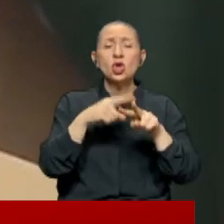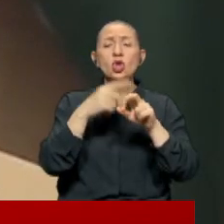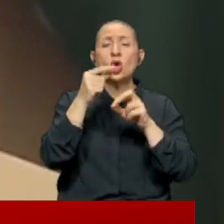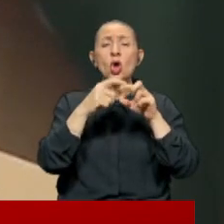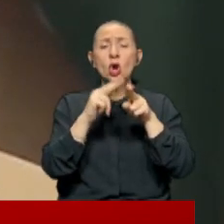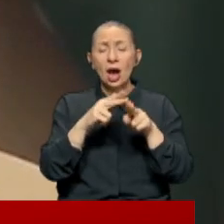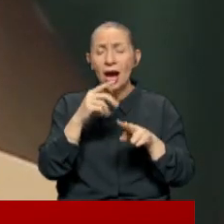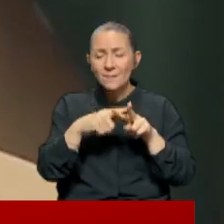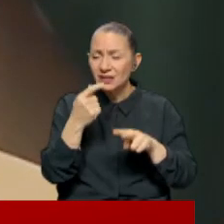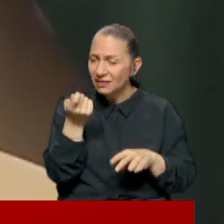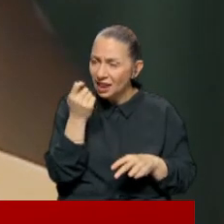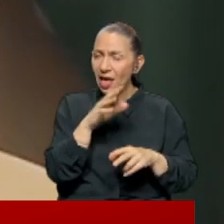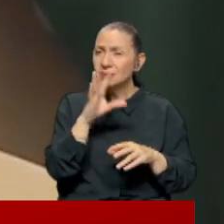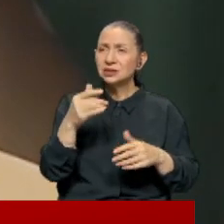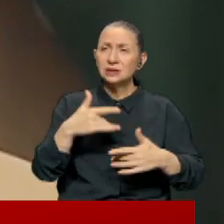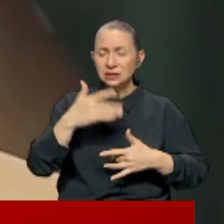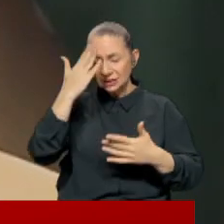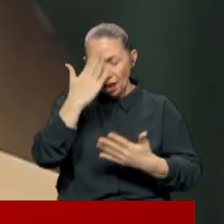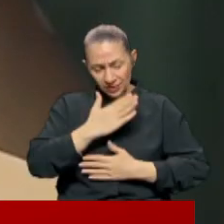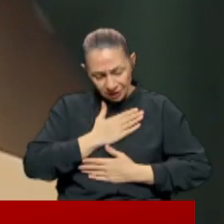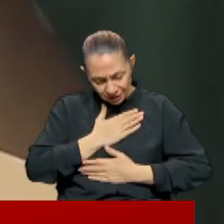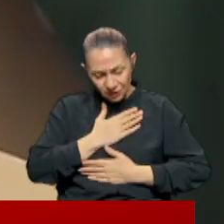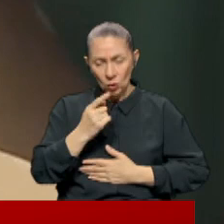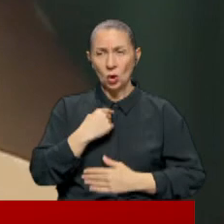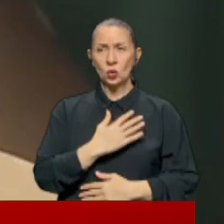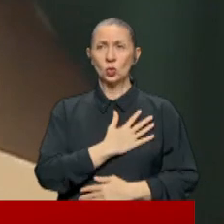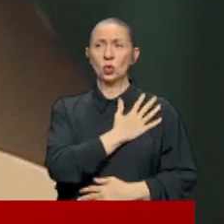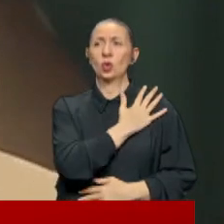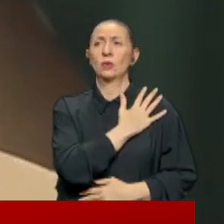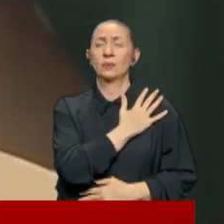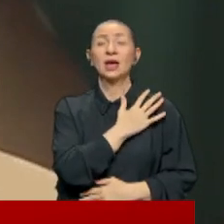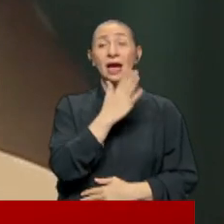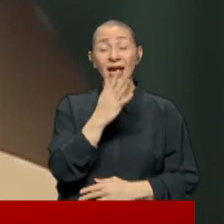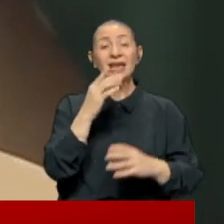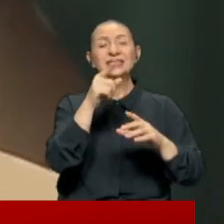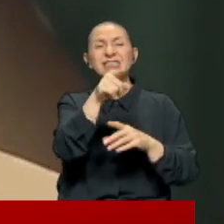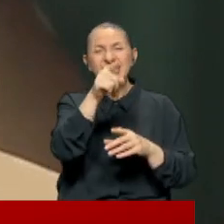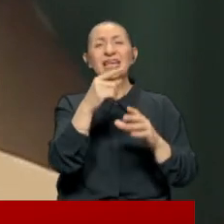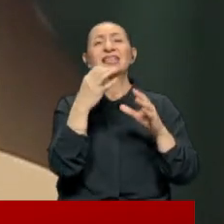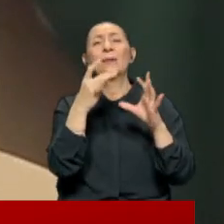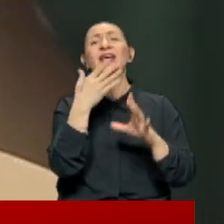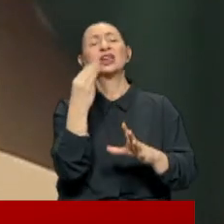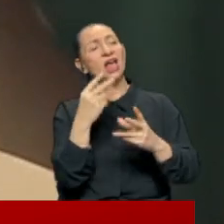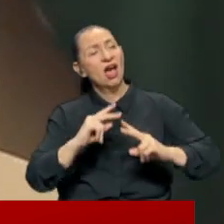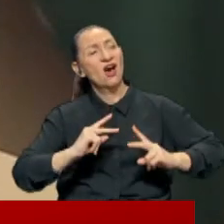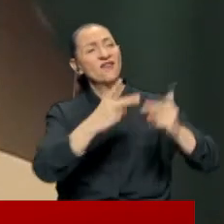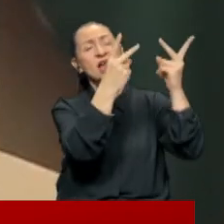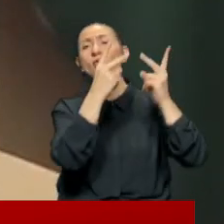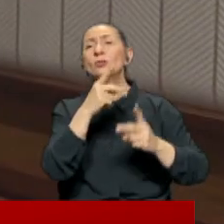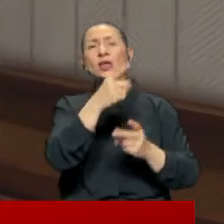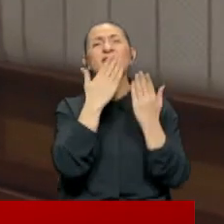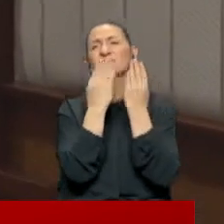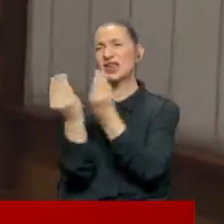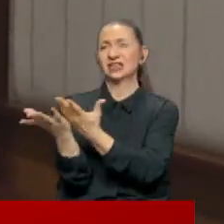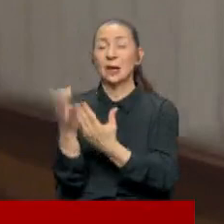Ahmet olur ve onunla gurur duyarım ha seni de Diyarbakırlı gençlere havale ediyorum onlar sana gereken dersi verirler